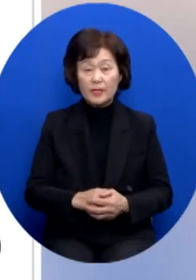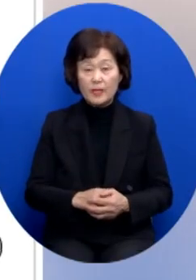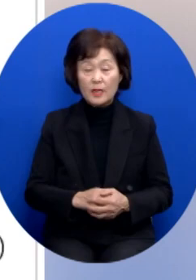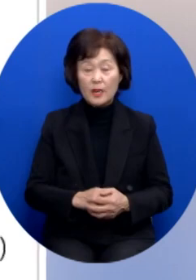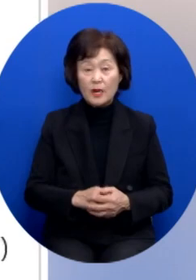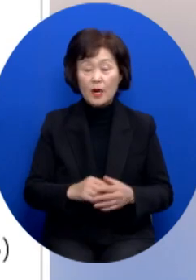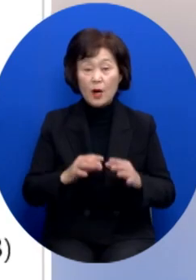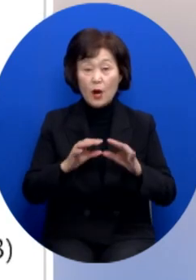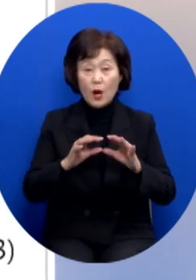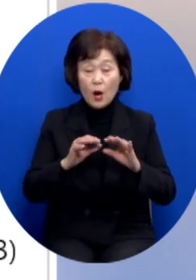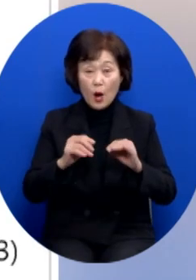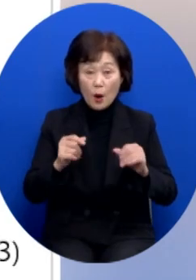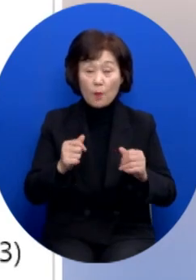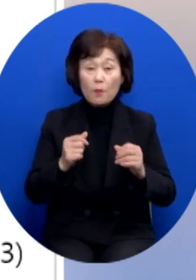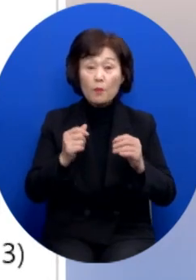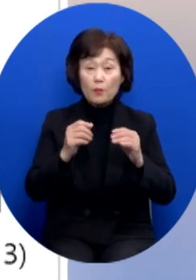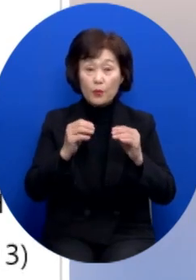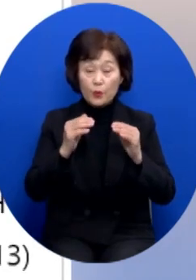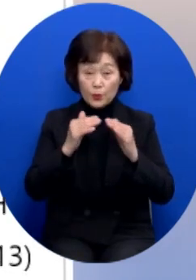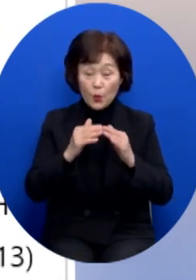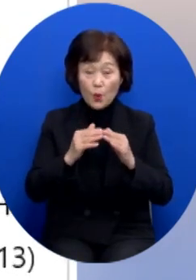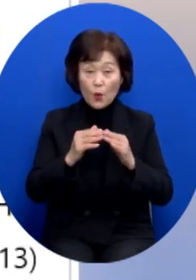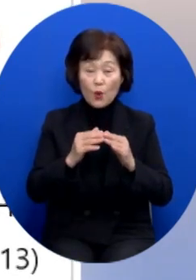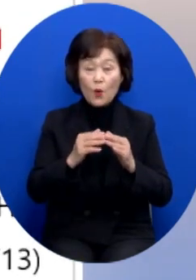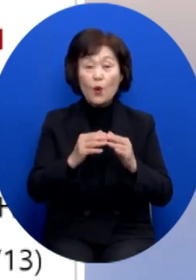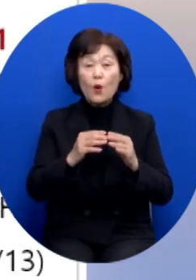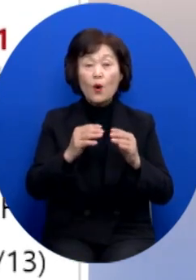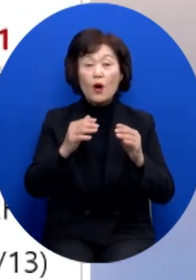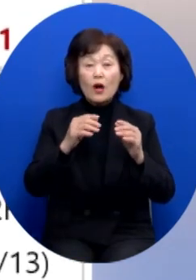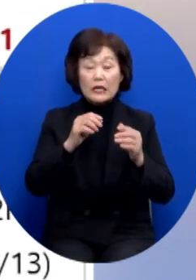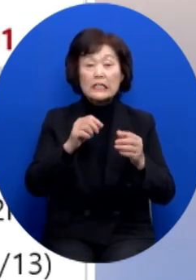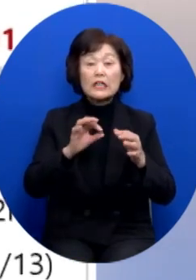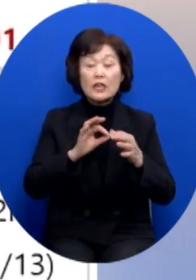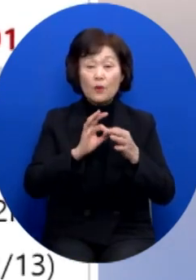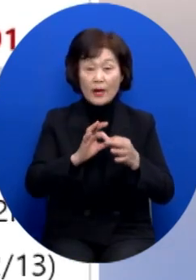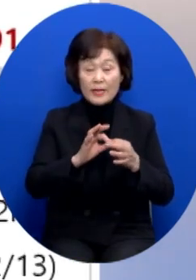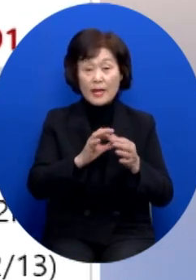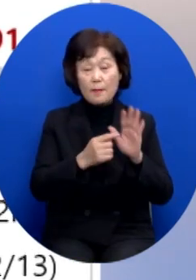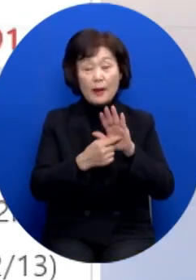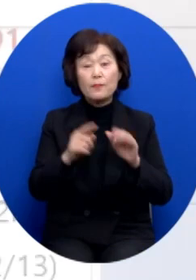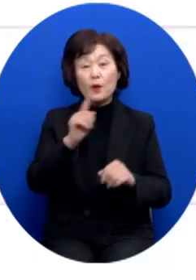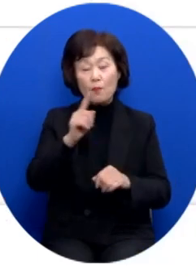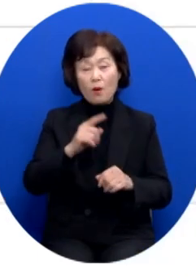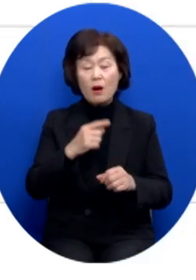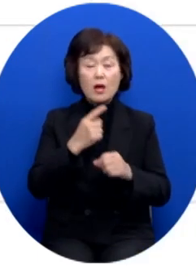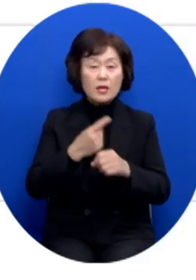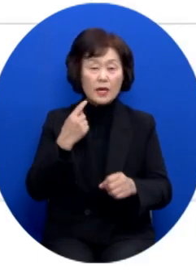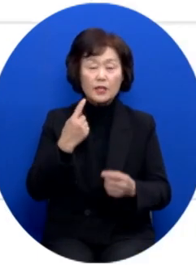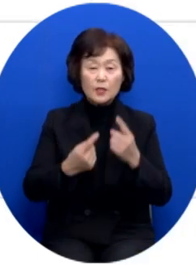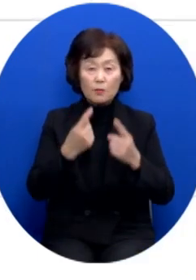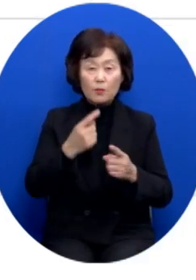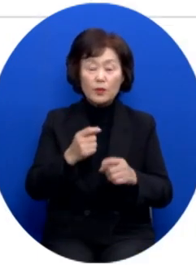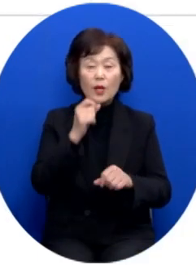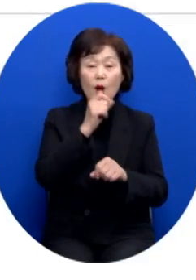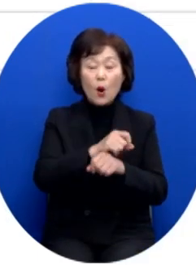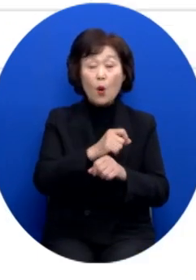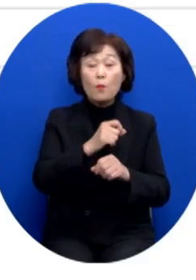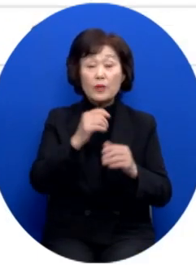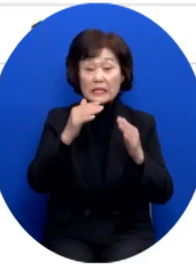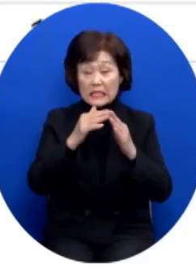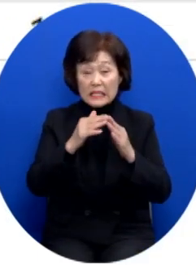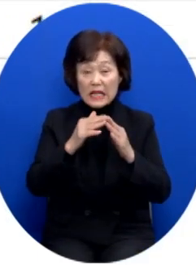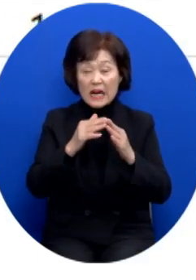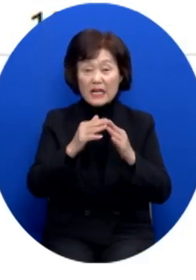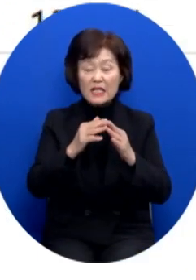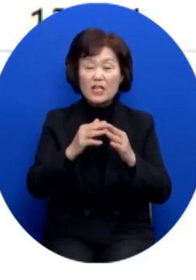부동산 R114에 따르면 올해 상반기 오피스텔 매매 거래량은 지난해보다 16% 감소했고 공급